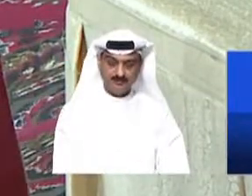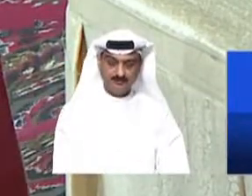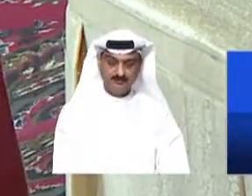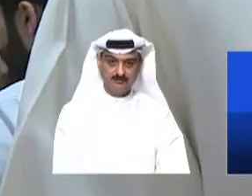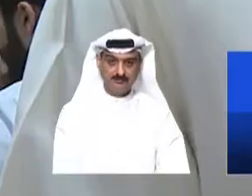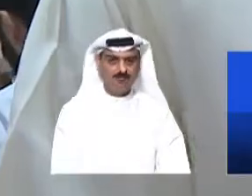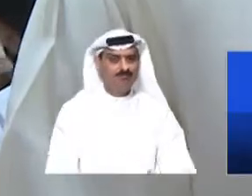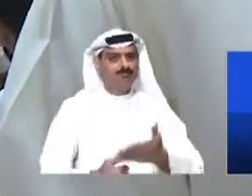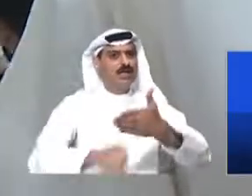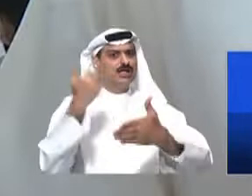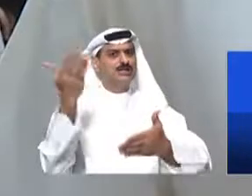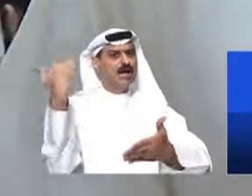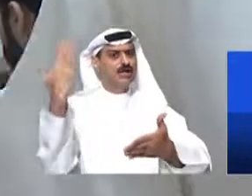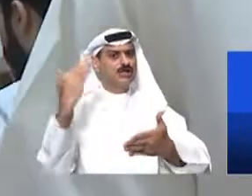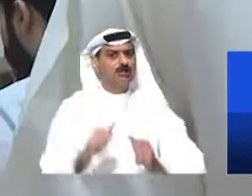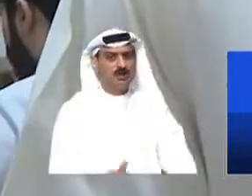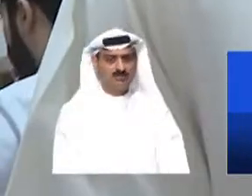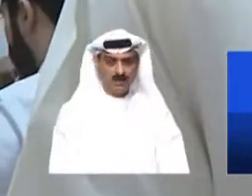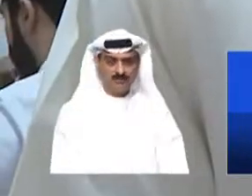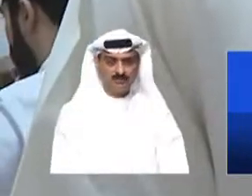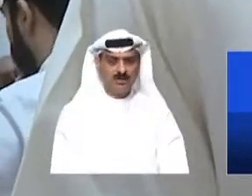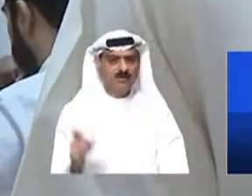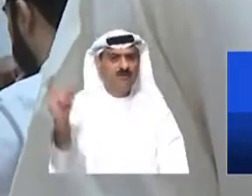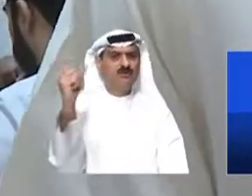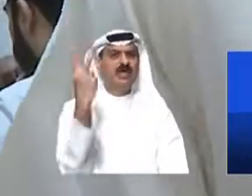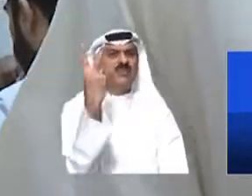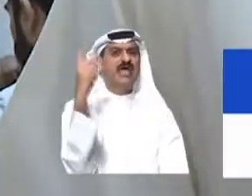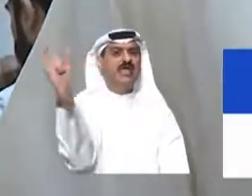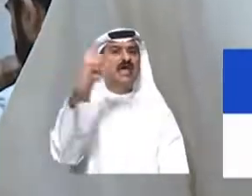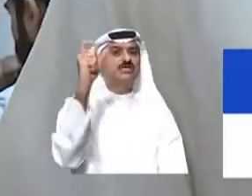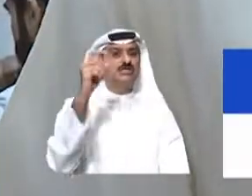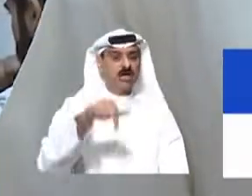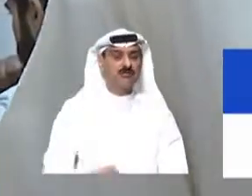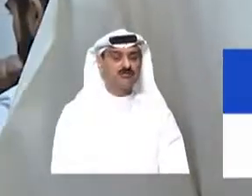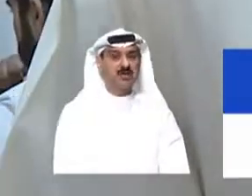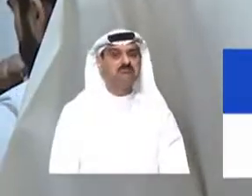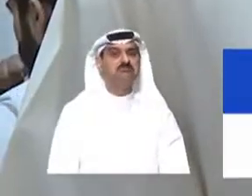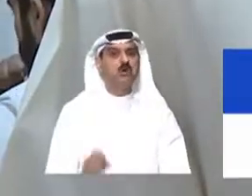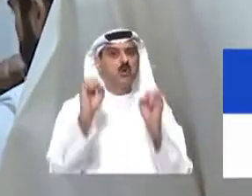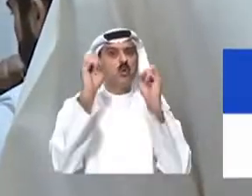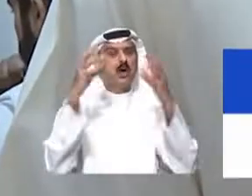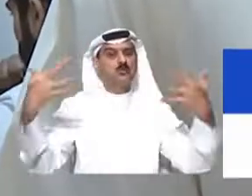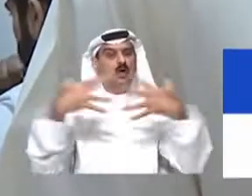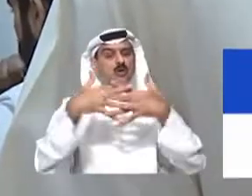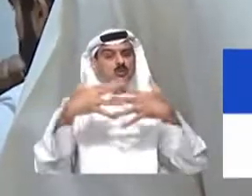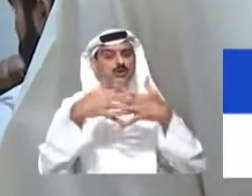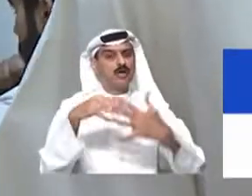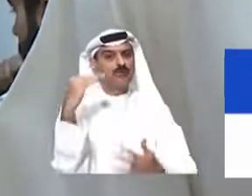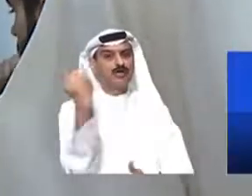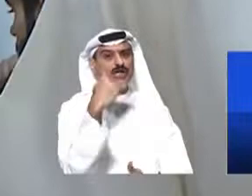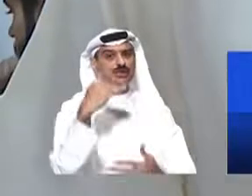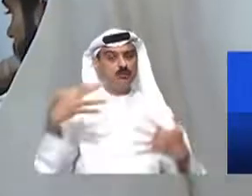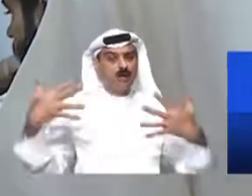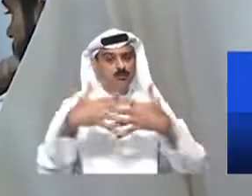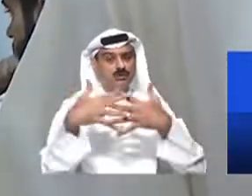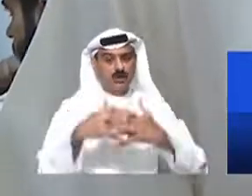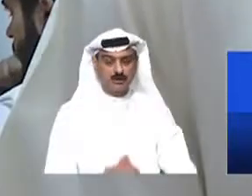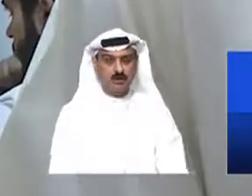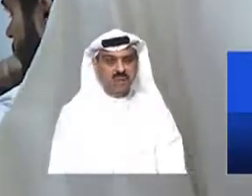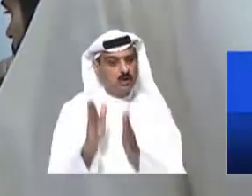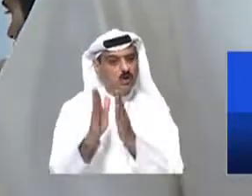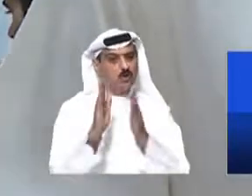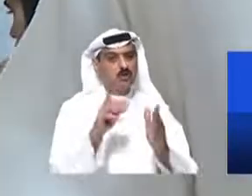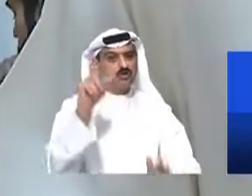الدورة الماضية اللي أقيمت قبل تقريبا شهرين، شفنا الإقبال الجيد على من قبل الشباب وحسن